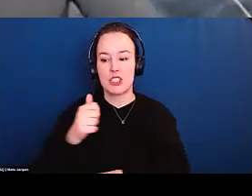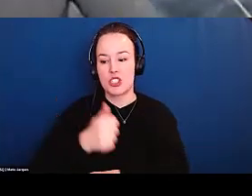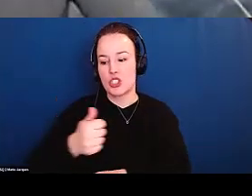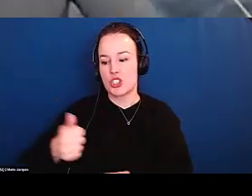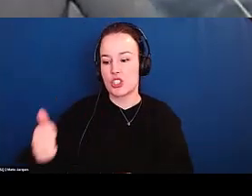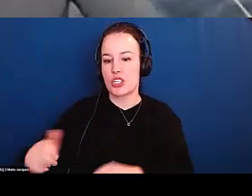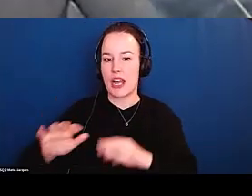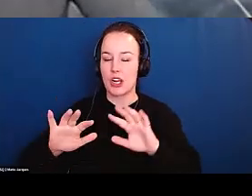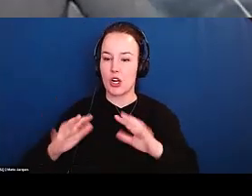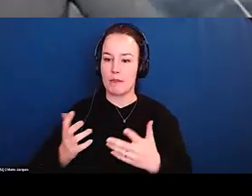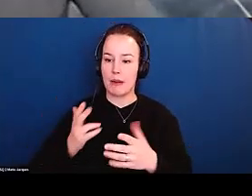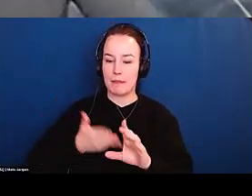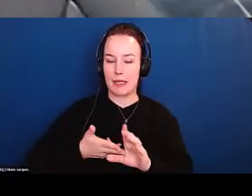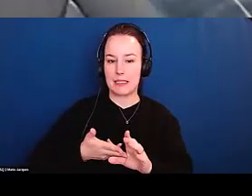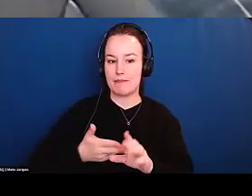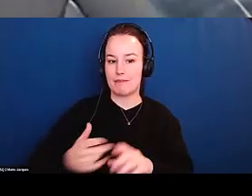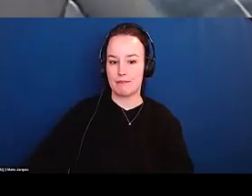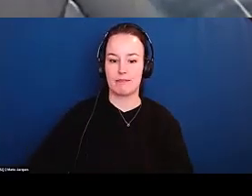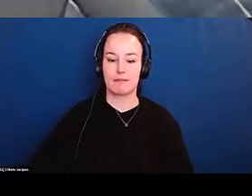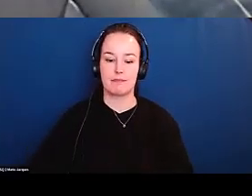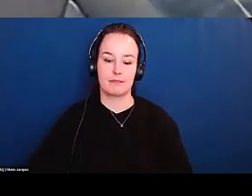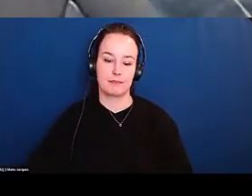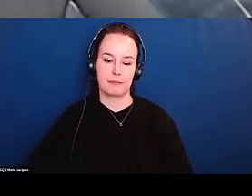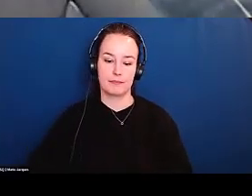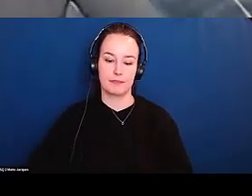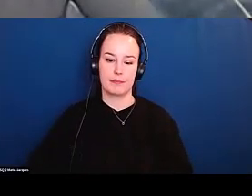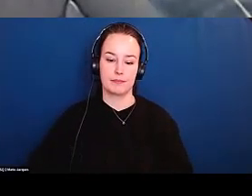et chacune apporter à l'équation.